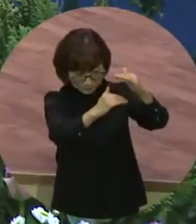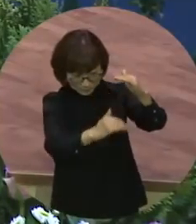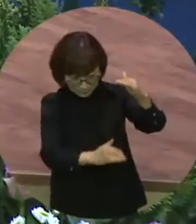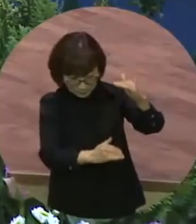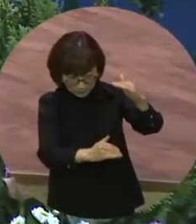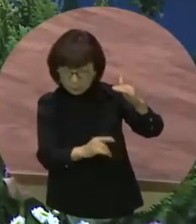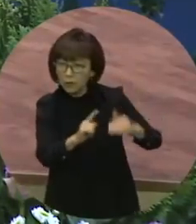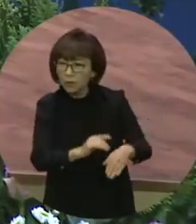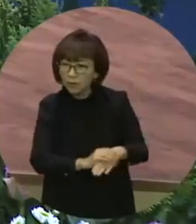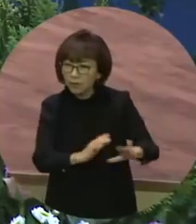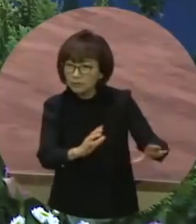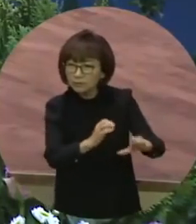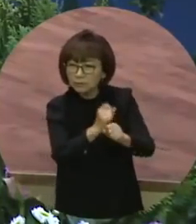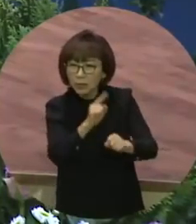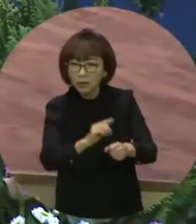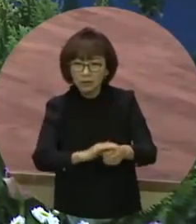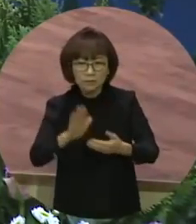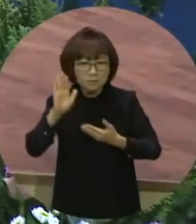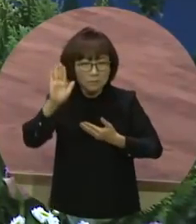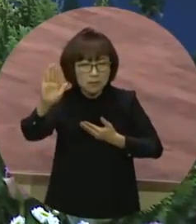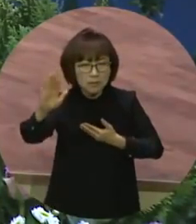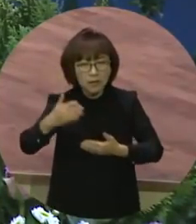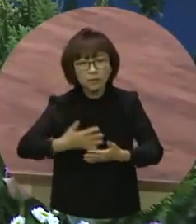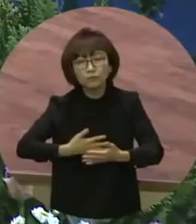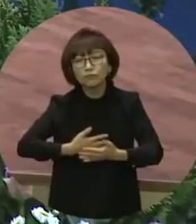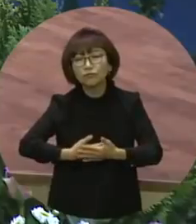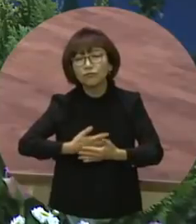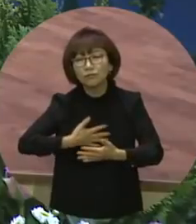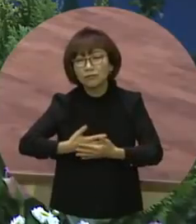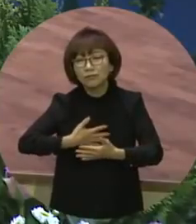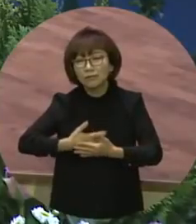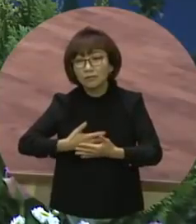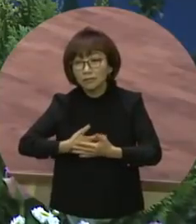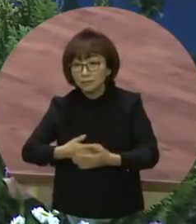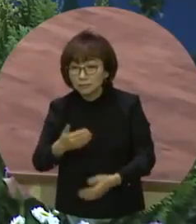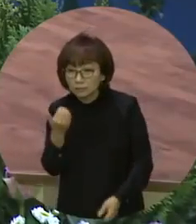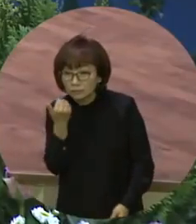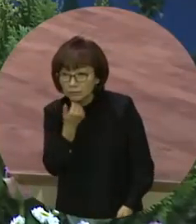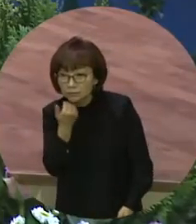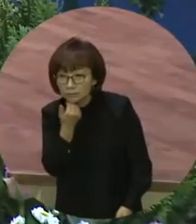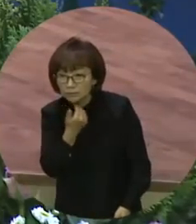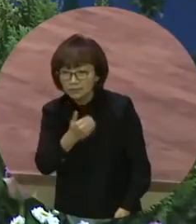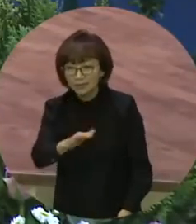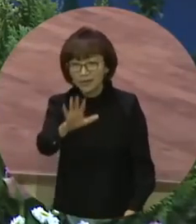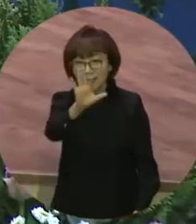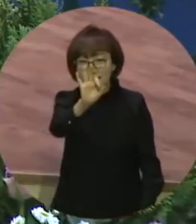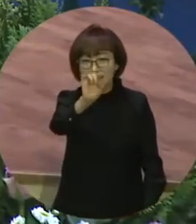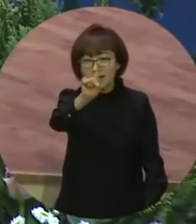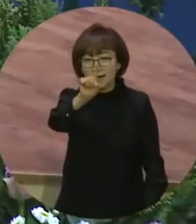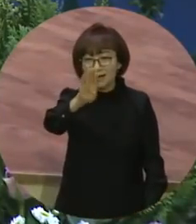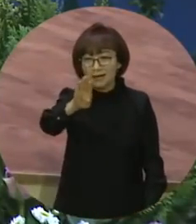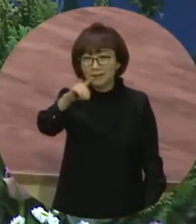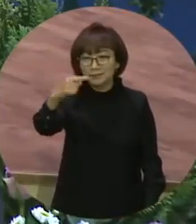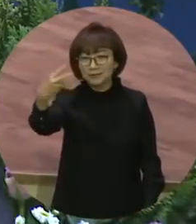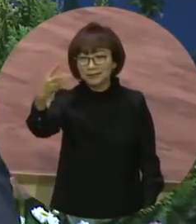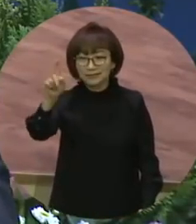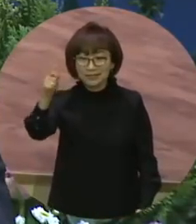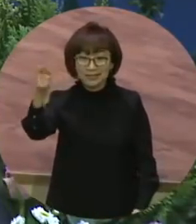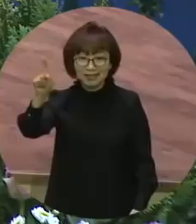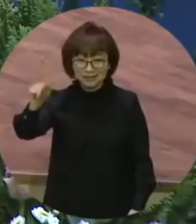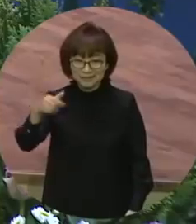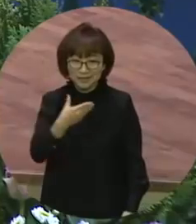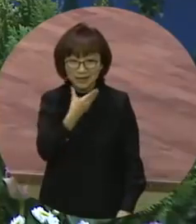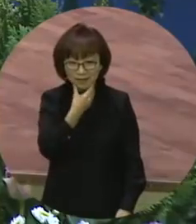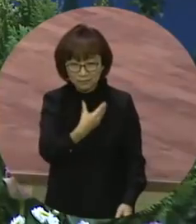대한 불안에 빠져 있는 한 사람이 나오는데 그 사람이 바로 아브라함입니다.